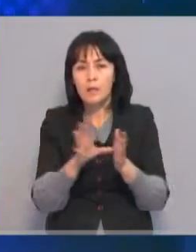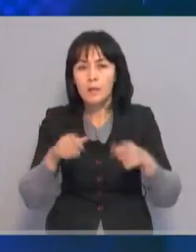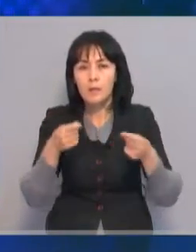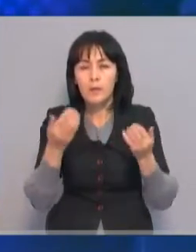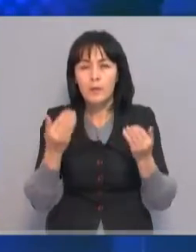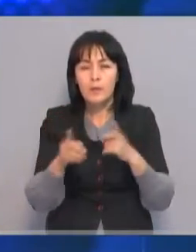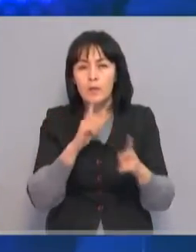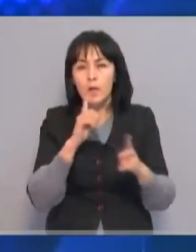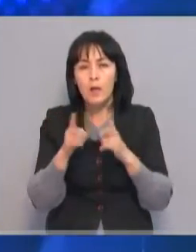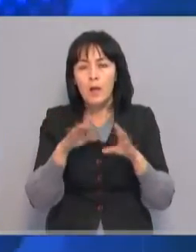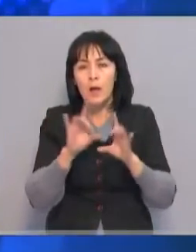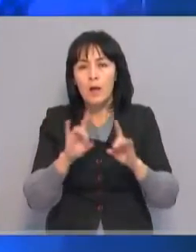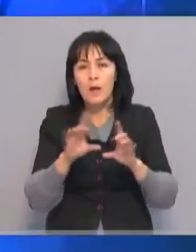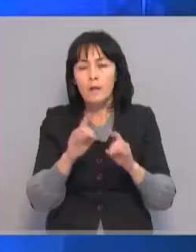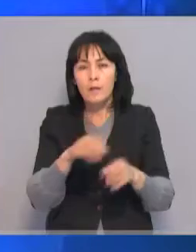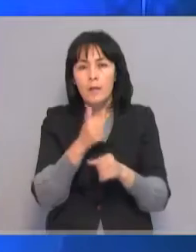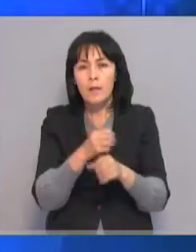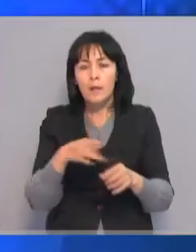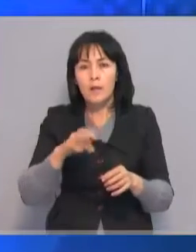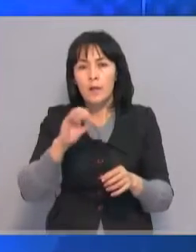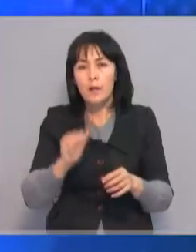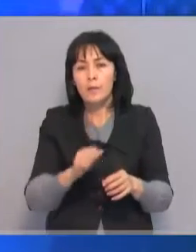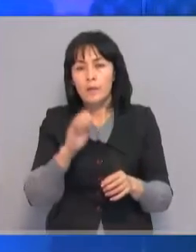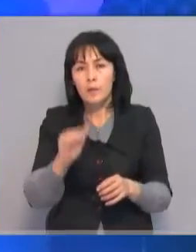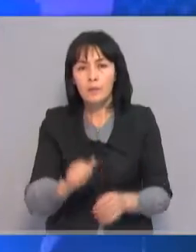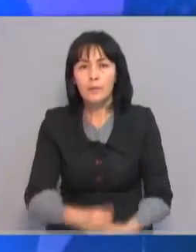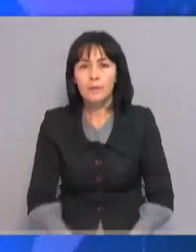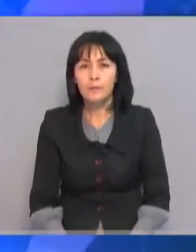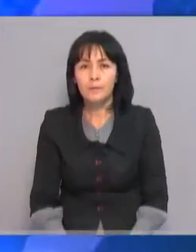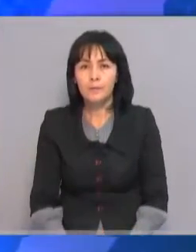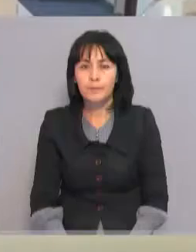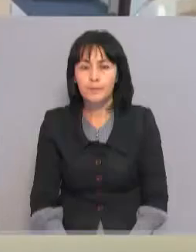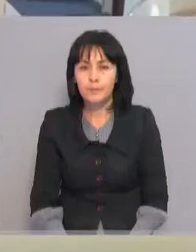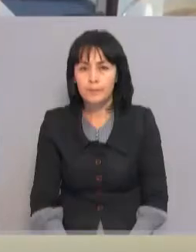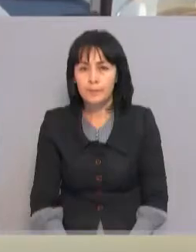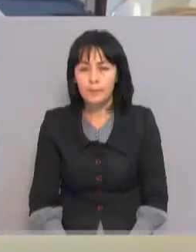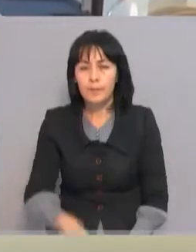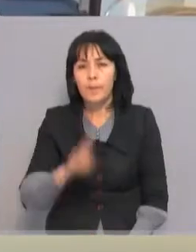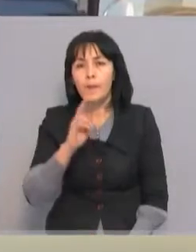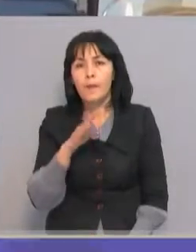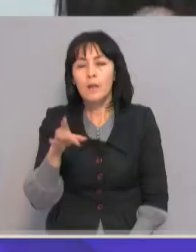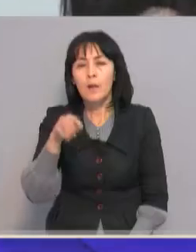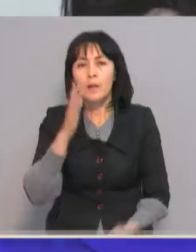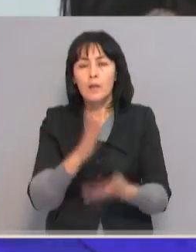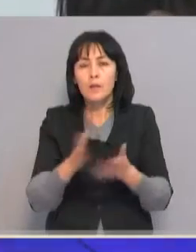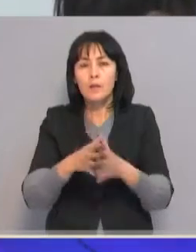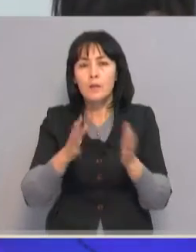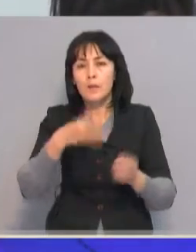этом на пресс-конференции рассказал аким района Абзал Аликулов. В Каратаевском районе есть